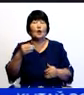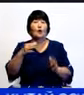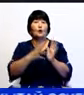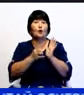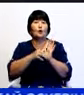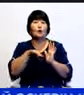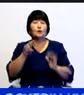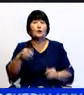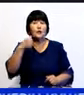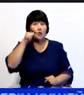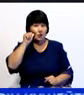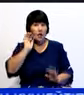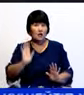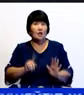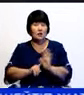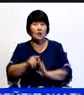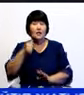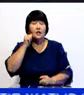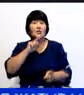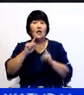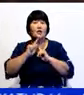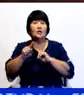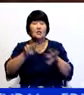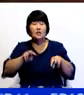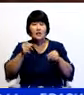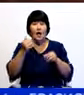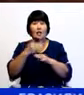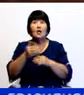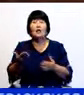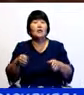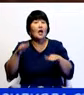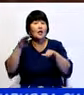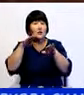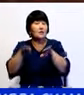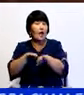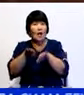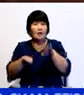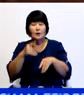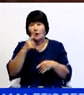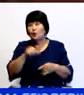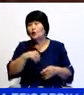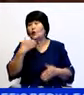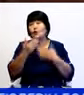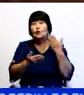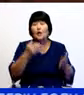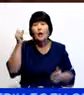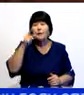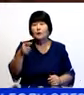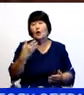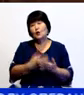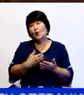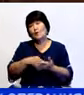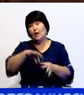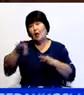деп тұр. Кеше шығардық осы. Кешегі сессияда қаражат бөлдік соған. Неге салыстырмайсыз? Өзіңіз сұрақ қоймайсыз ба сол кісіге,